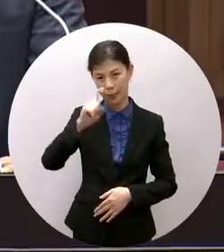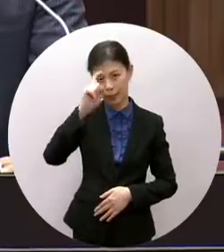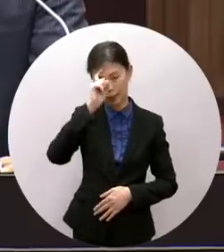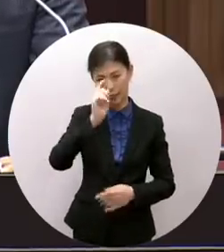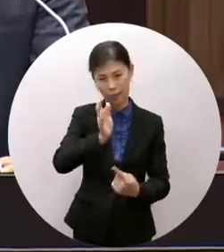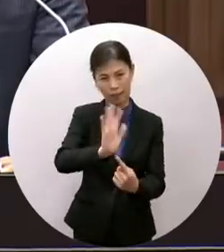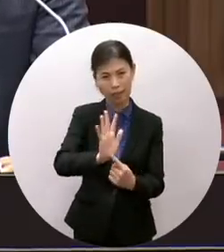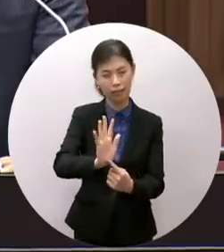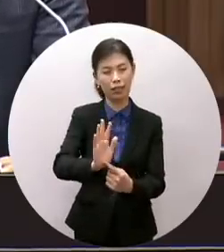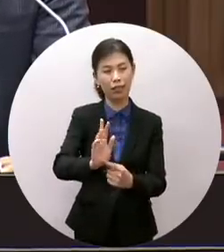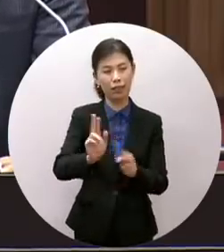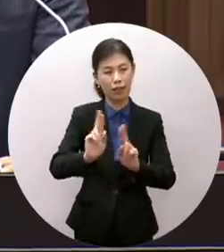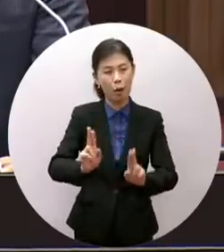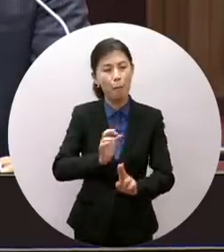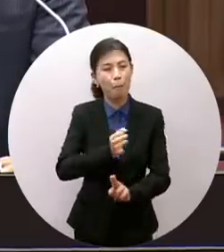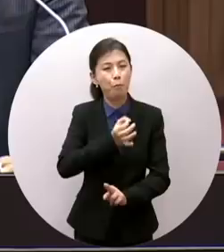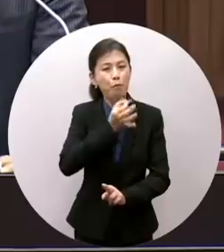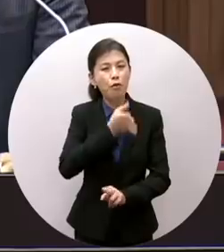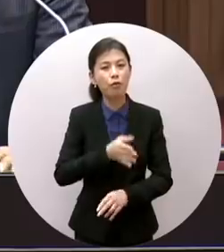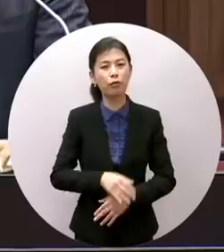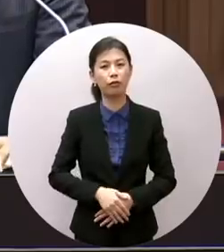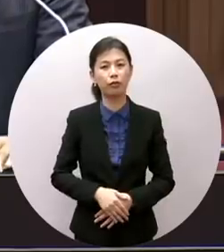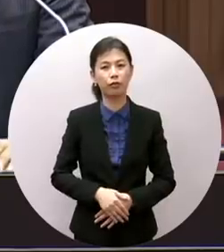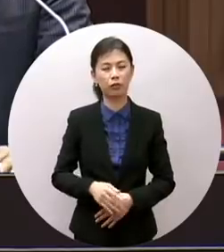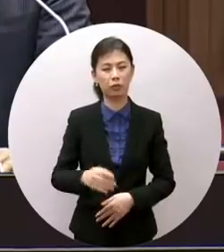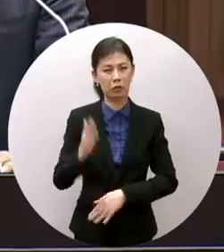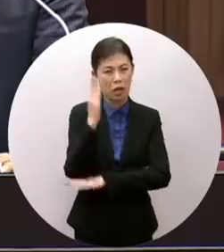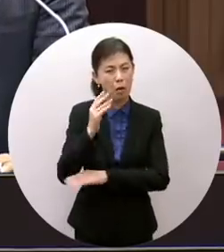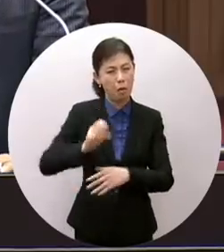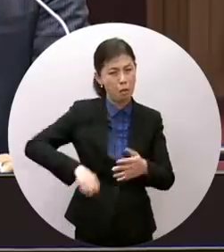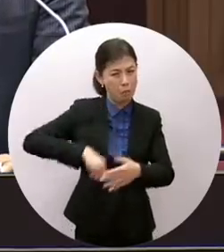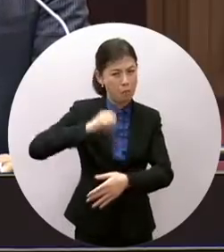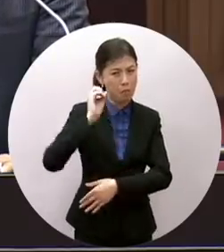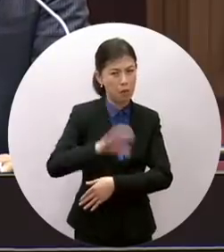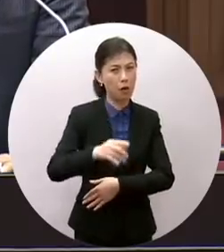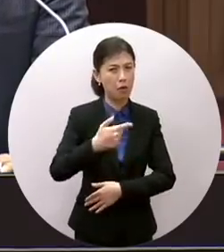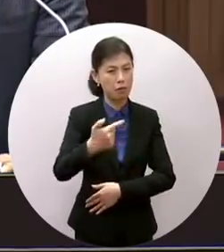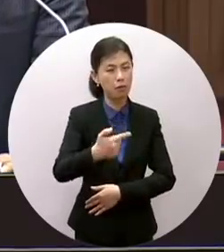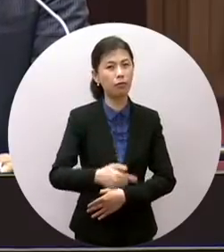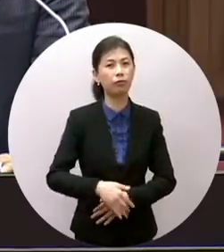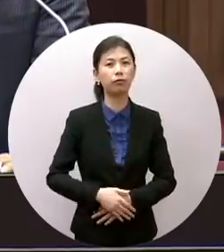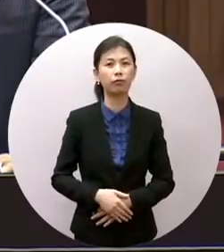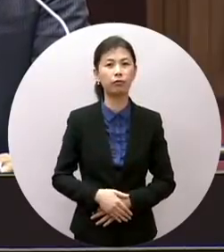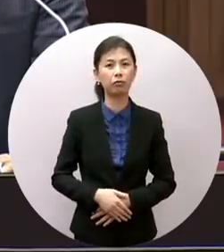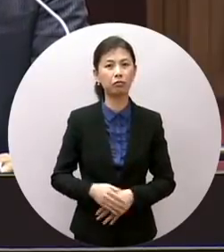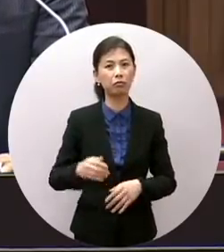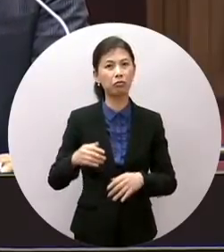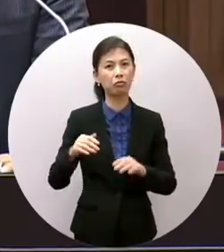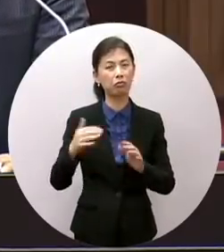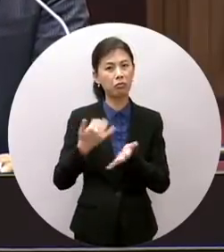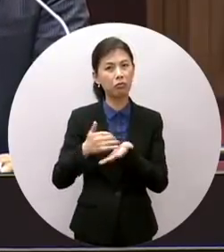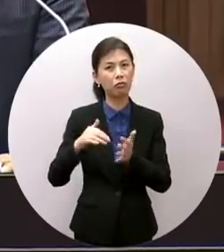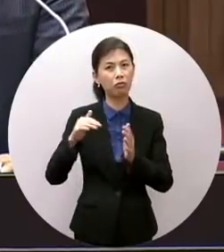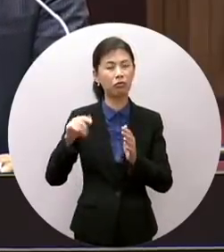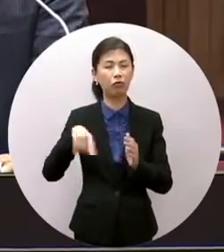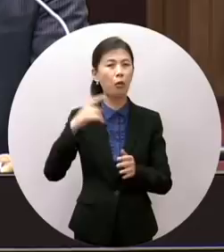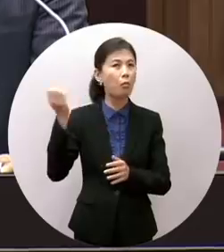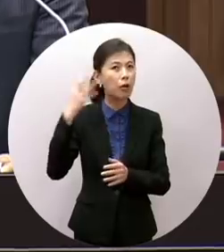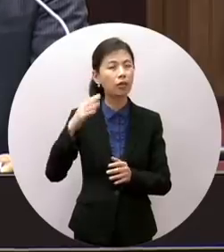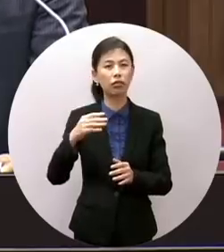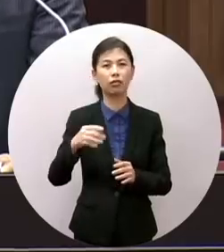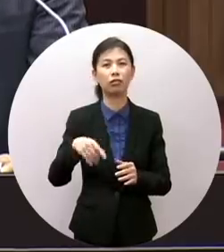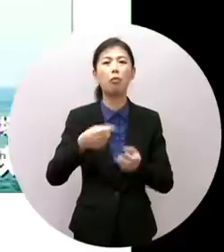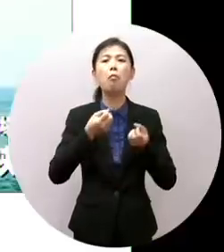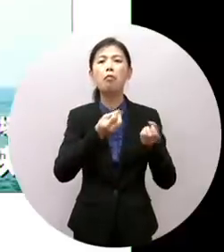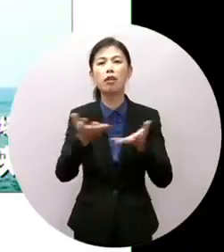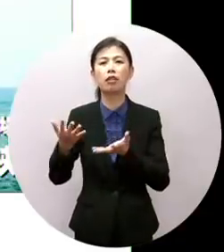电，投入了非常大的经费，外称啊是2兆，我不知道了哈，外